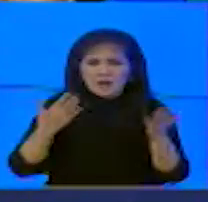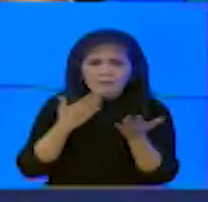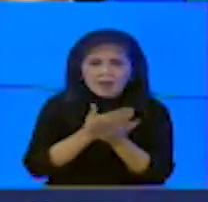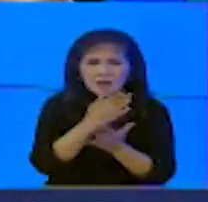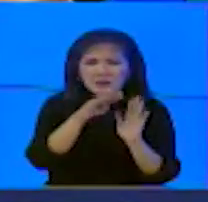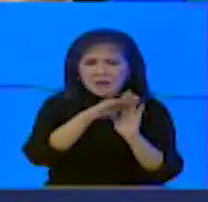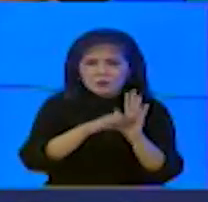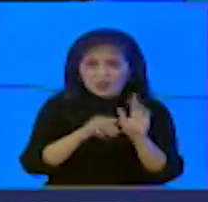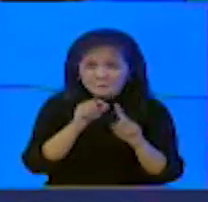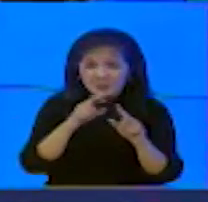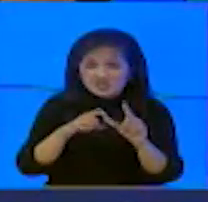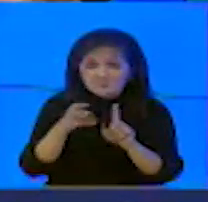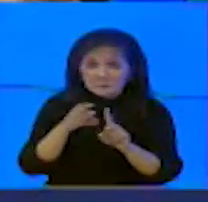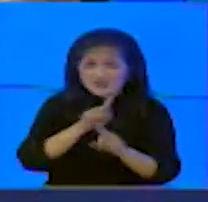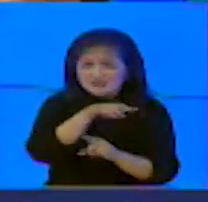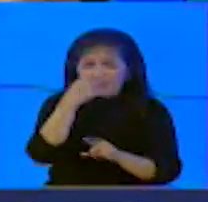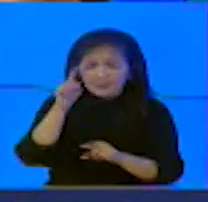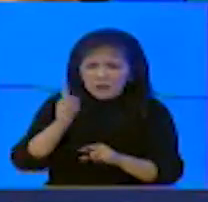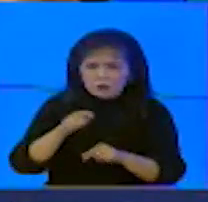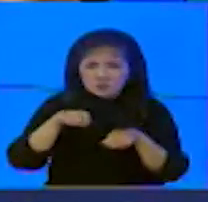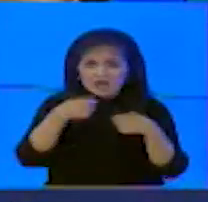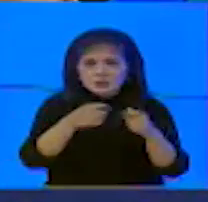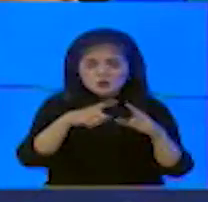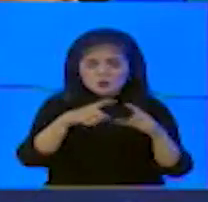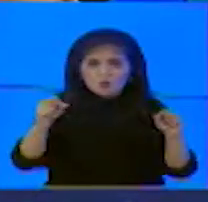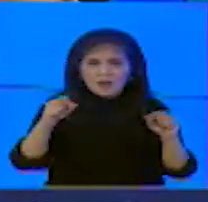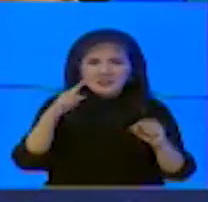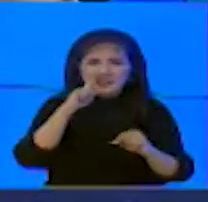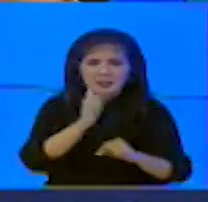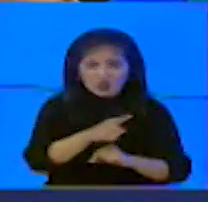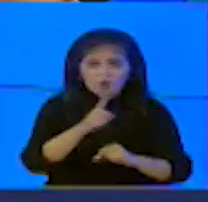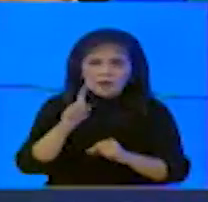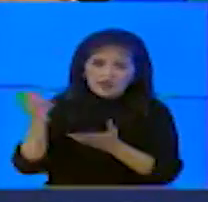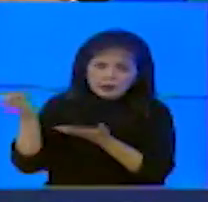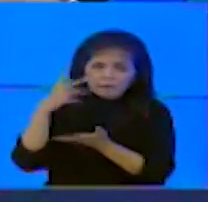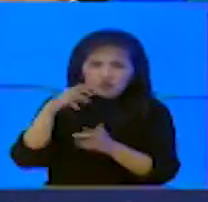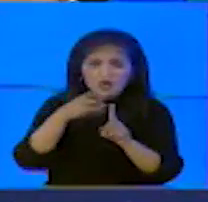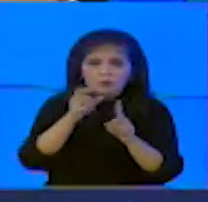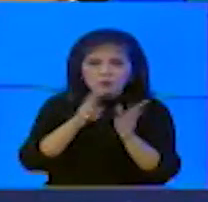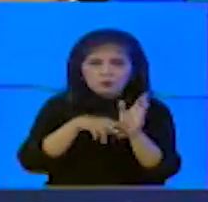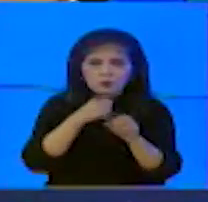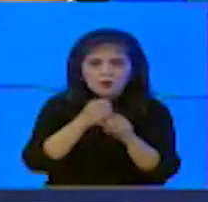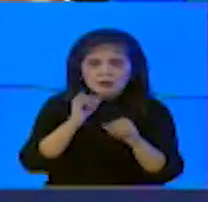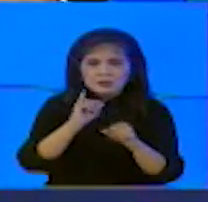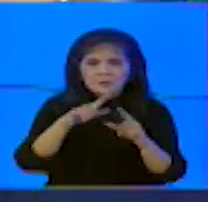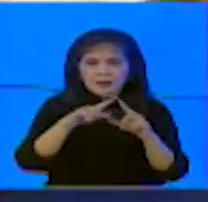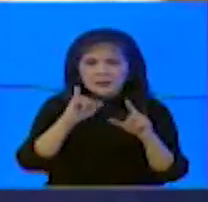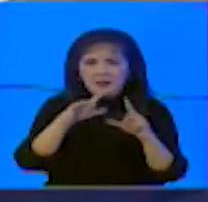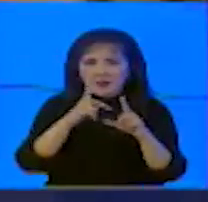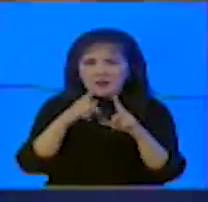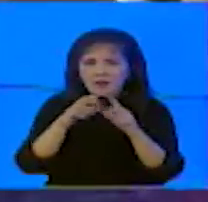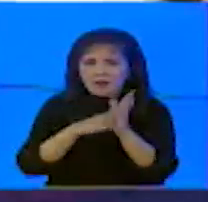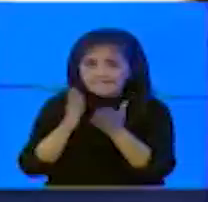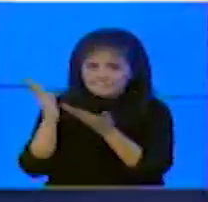sehingga harus diberikan surat teguran. Dan pemirsa, berikut laporan Bunga Ayu dan juru kamera Ilham Elias.